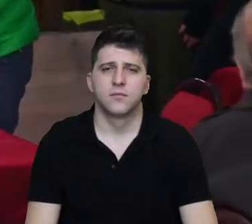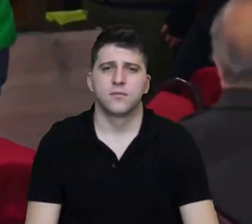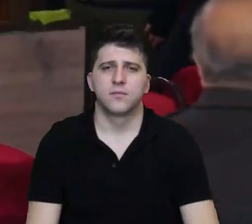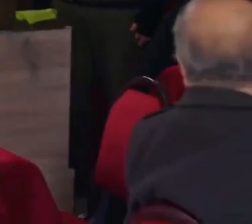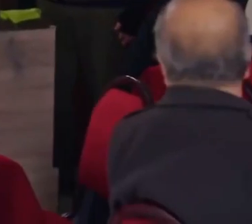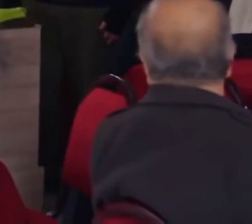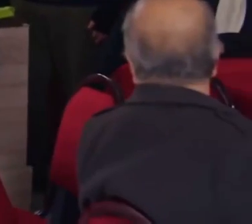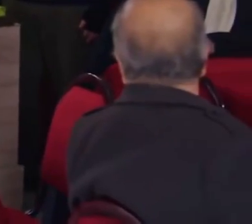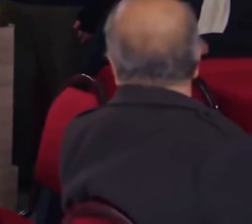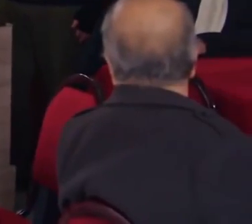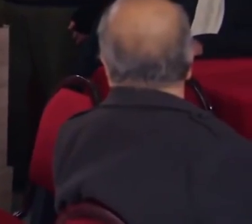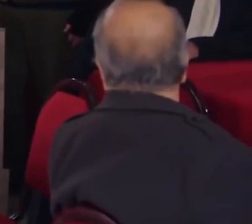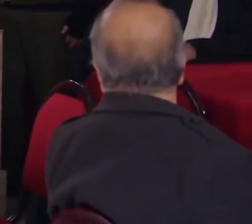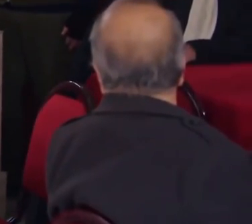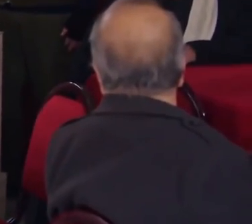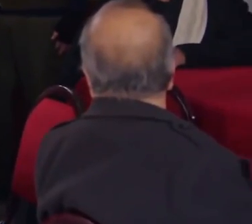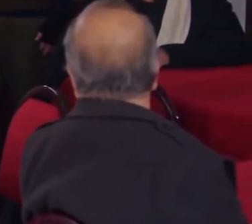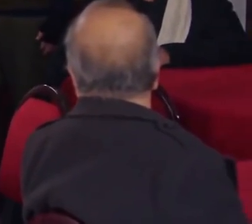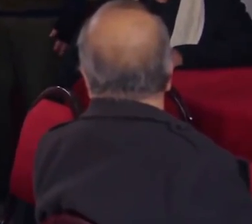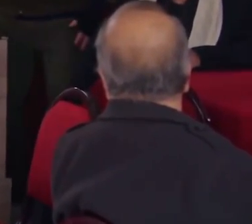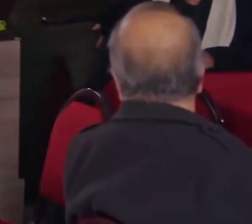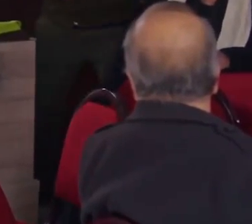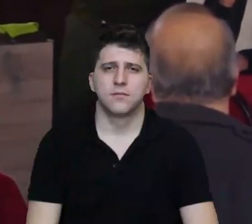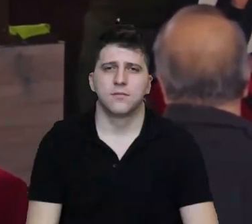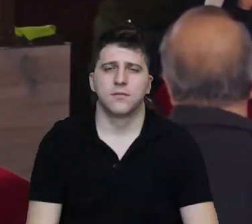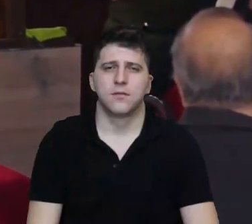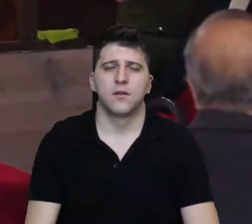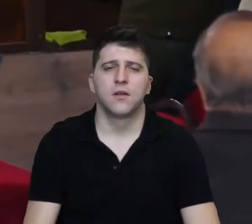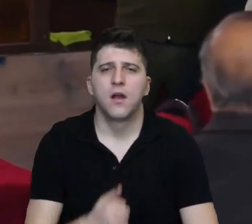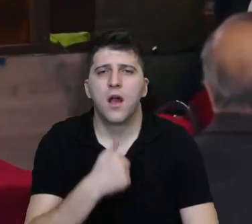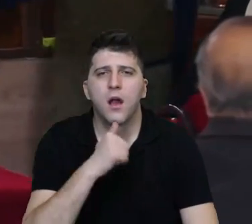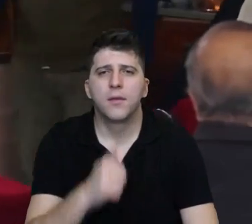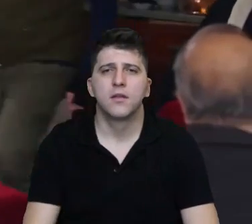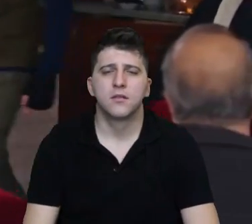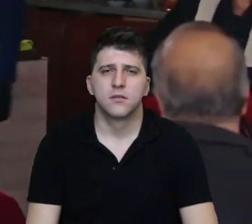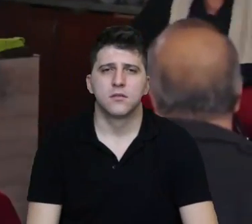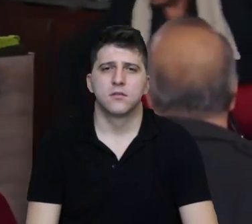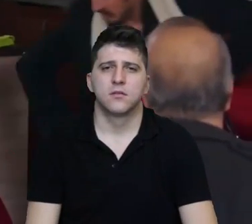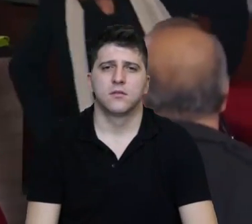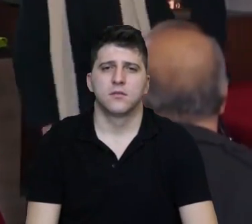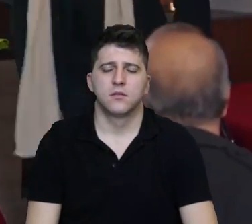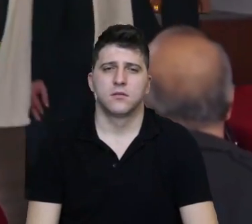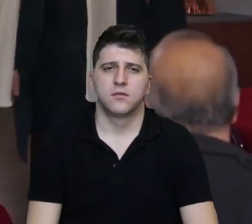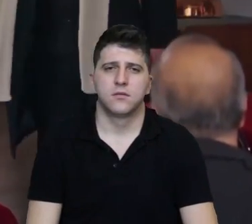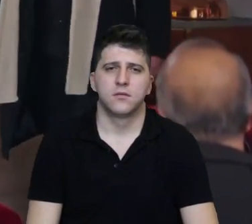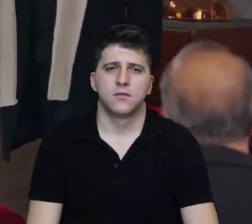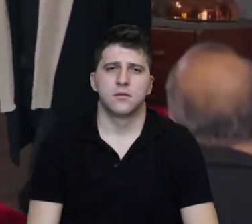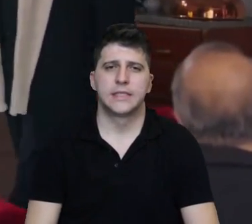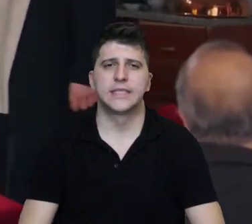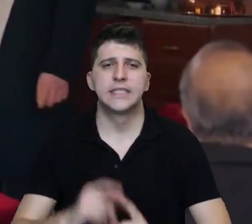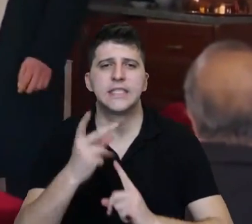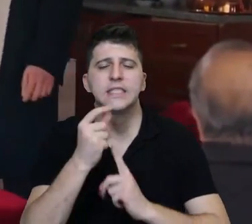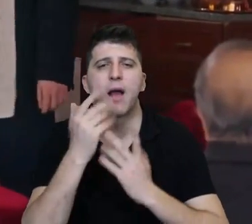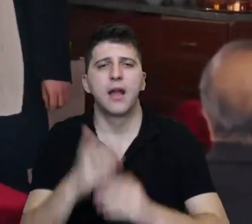Adam kalkıp masaya bozukluk bıraktı. Abi. Sırt çantasını alıp gitti.